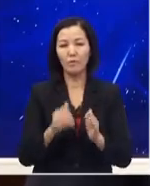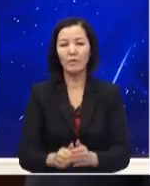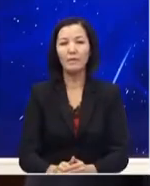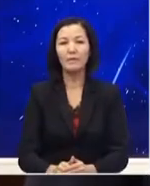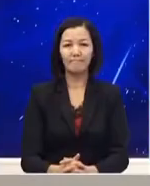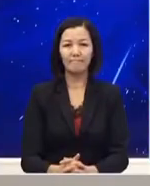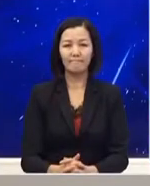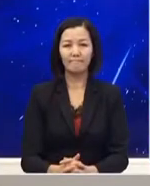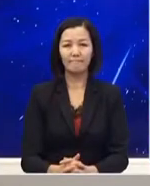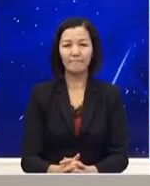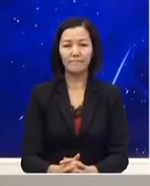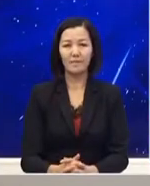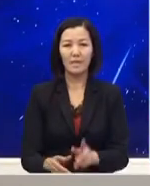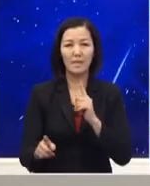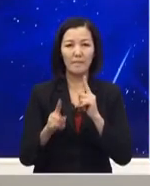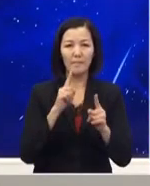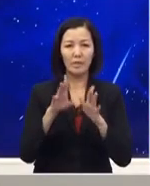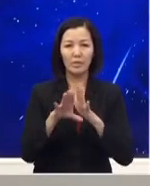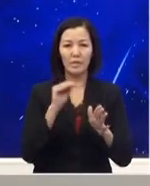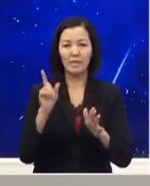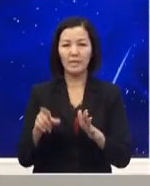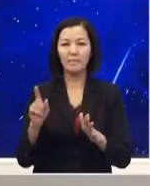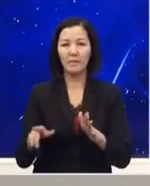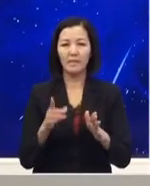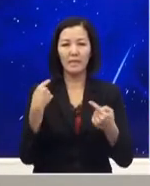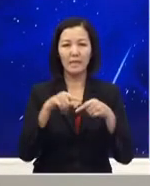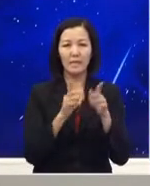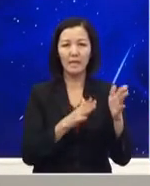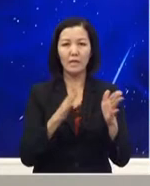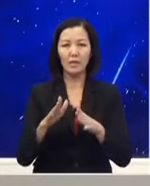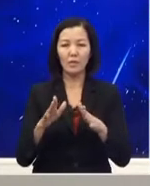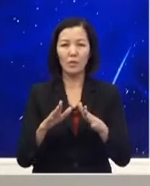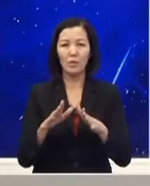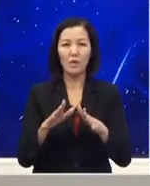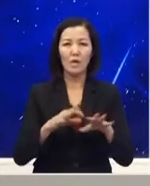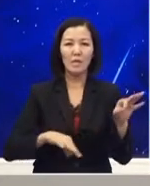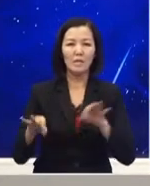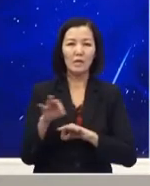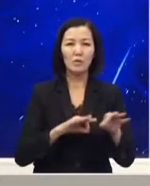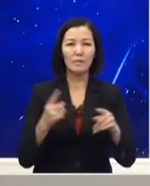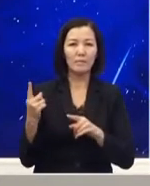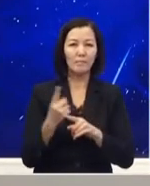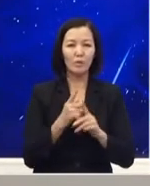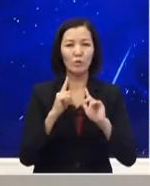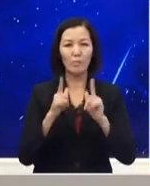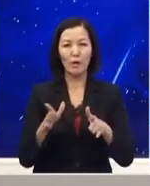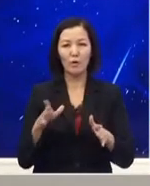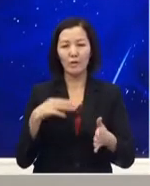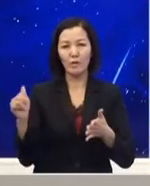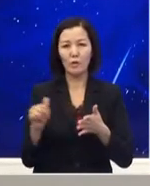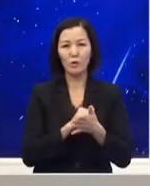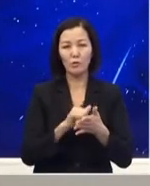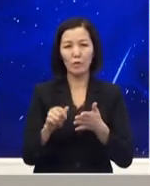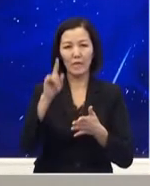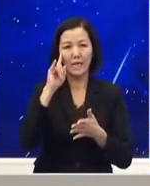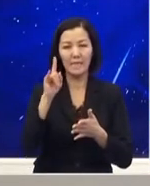тұрады. Мәжілісмендер техникалық реттеу туралы заң жобасын бірінші оқылымда мақұлдады. Құжат Қазақстанды сапасыз